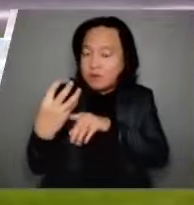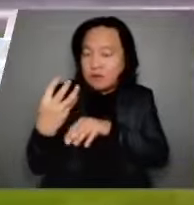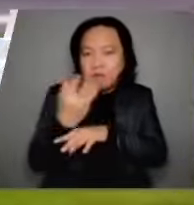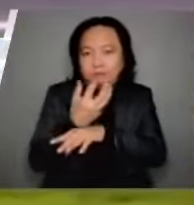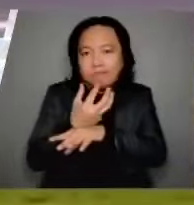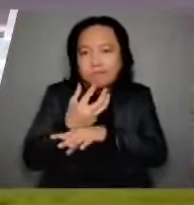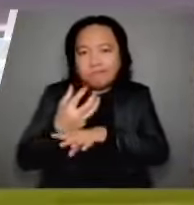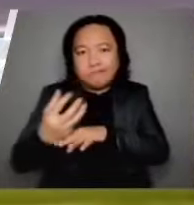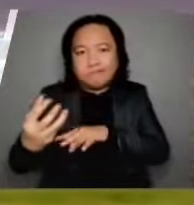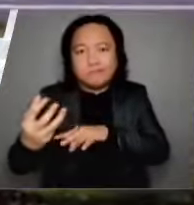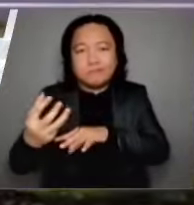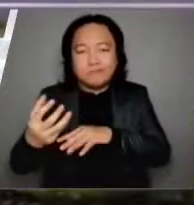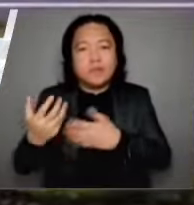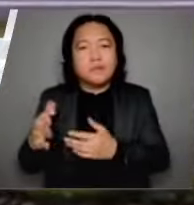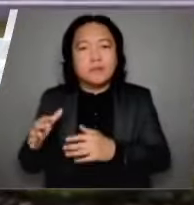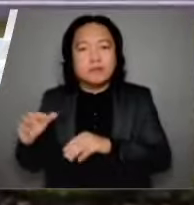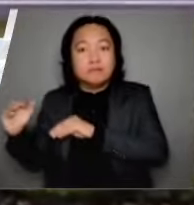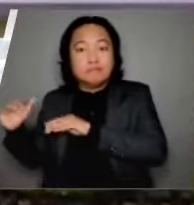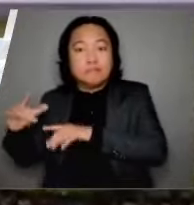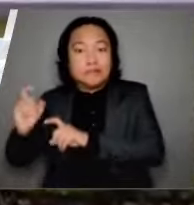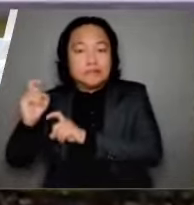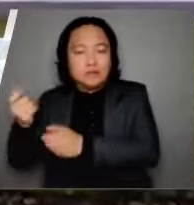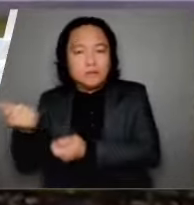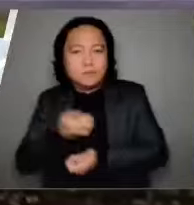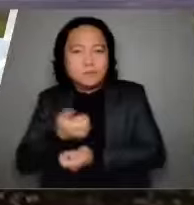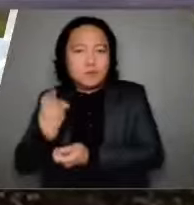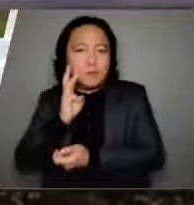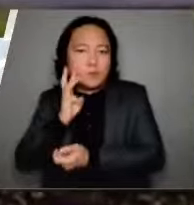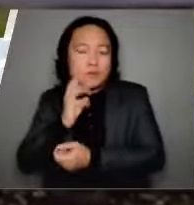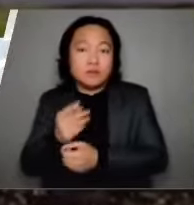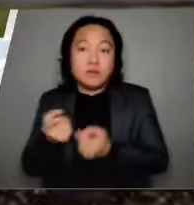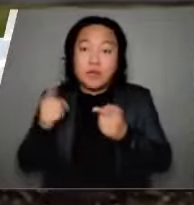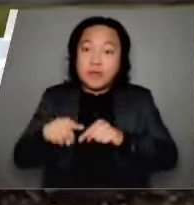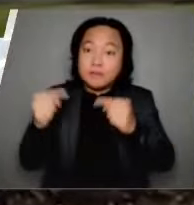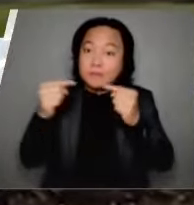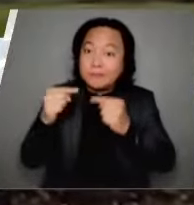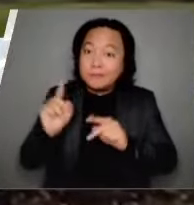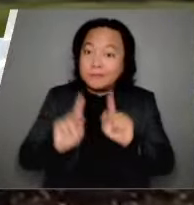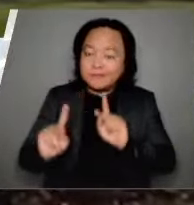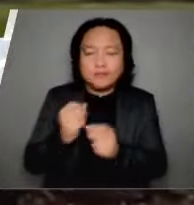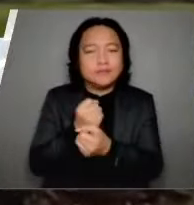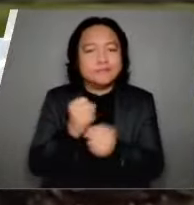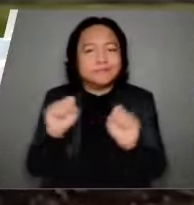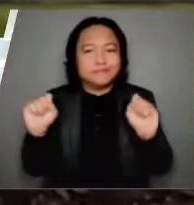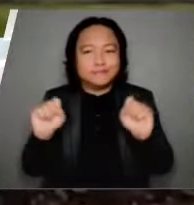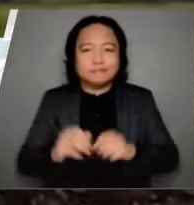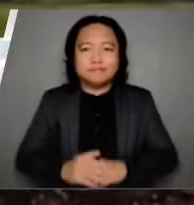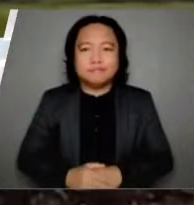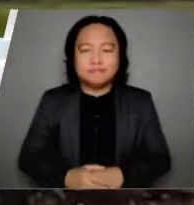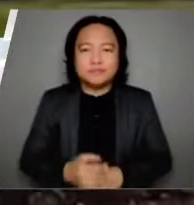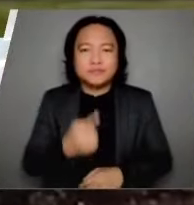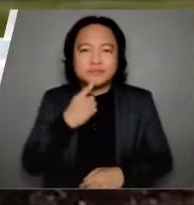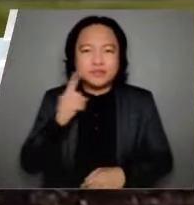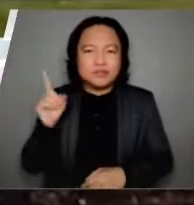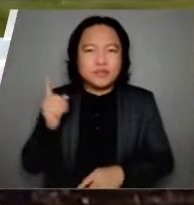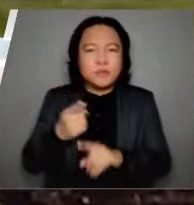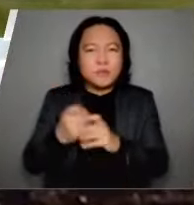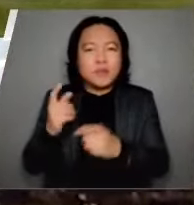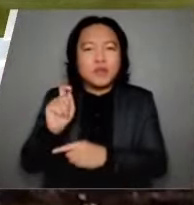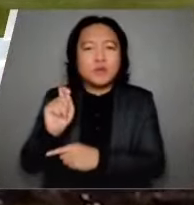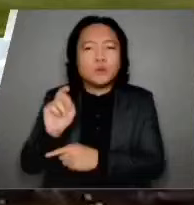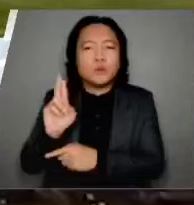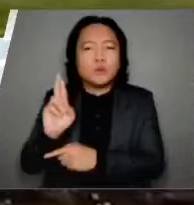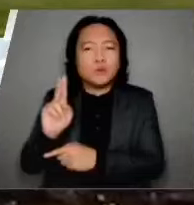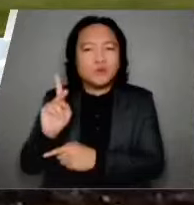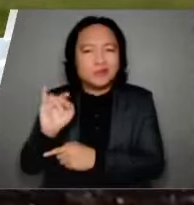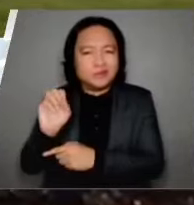binomba ng tubig ang eroplano. Wala po nasaktan sa insidente. Ayon sa Turkish Transport Ministry, nagradyo ang eroplano sa air traffic control